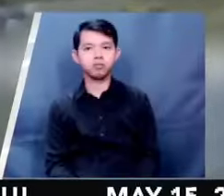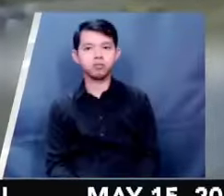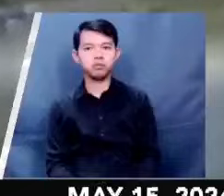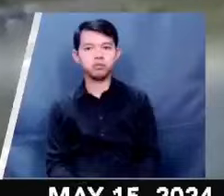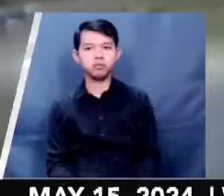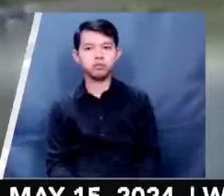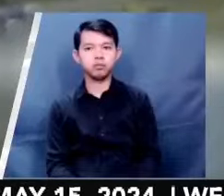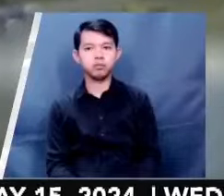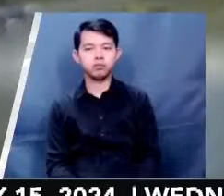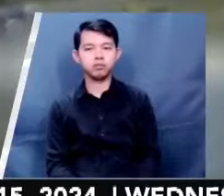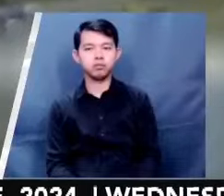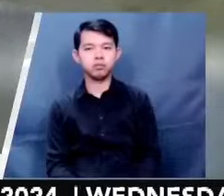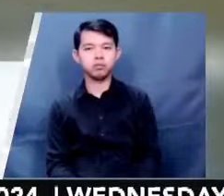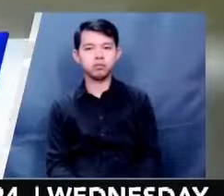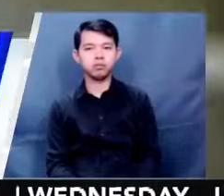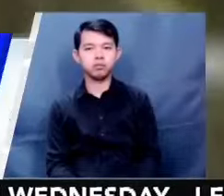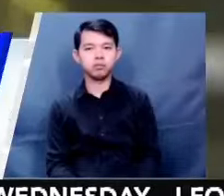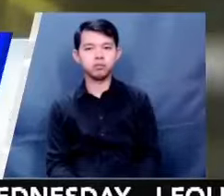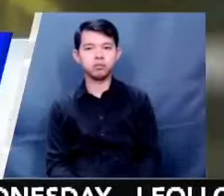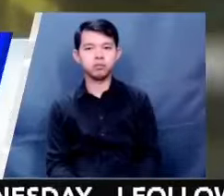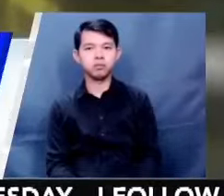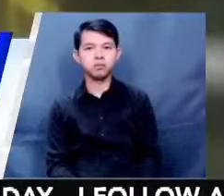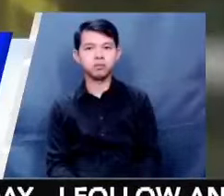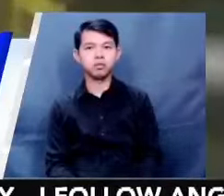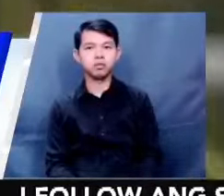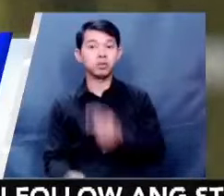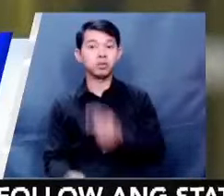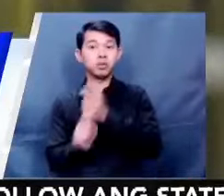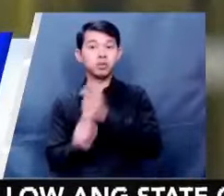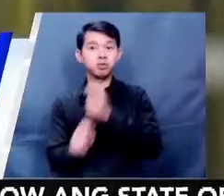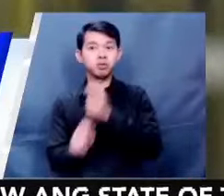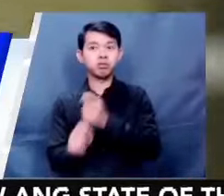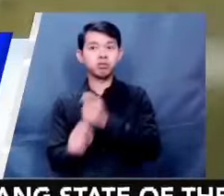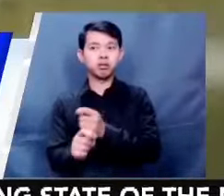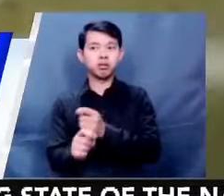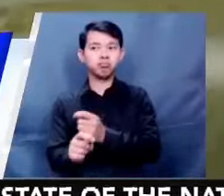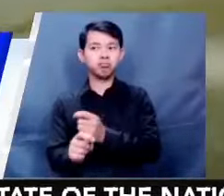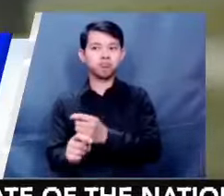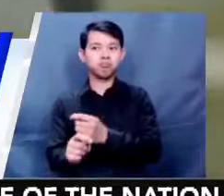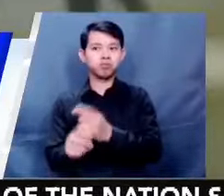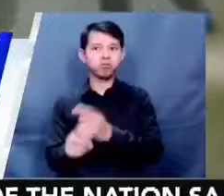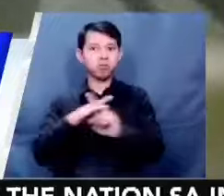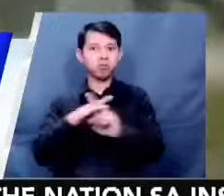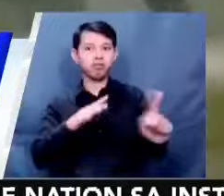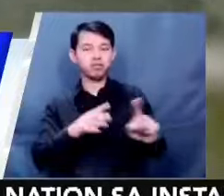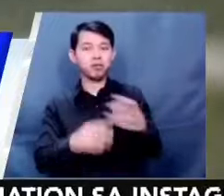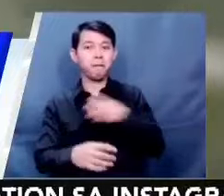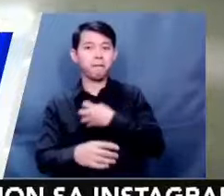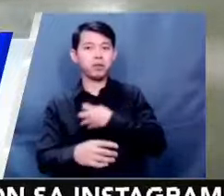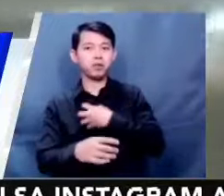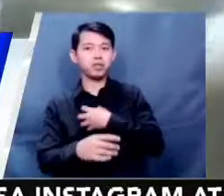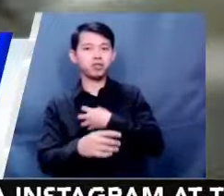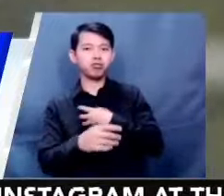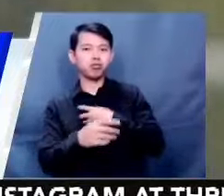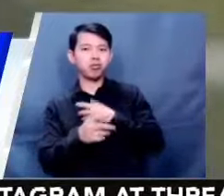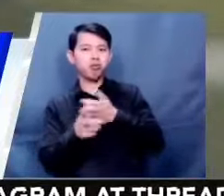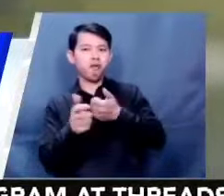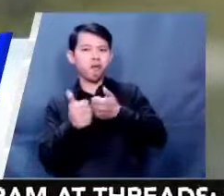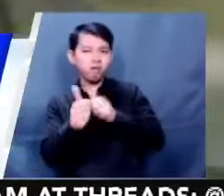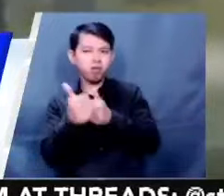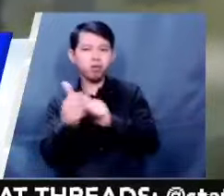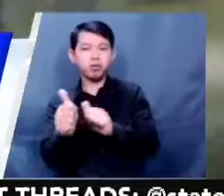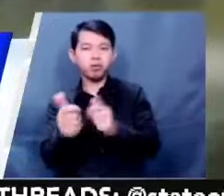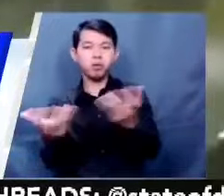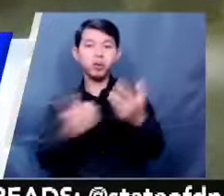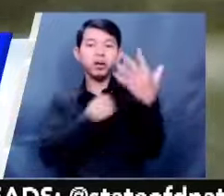Nahabol ng mga pulis ang trailer truck na yan na biglang sumalpok sa humarang na police car sa Lima, Peru. Sa halip na